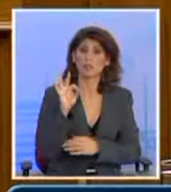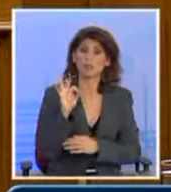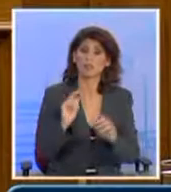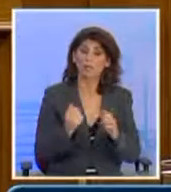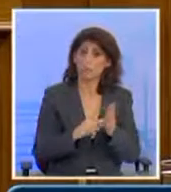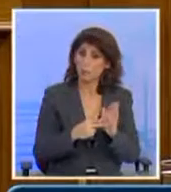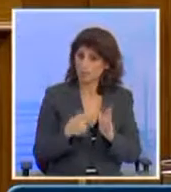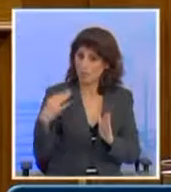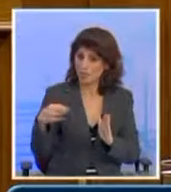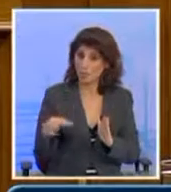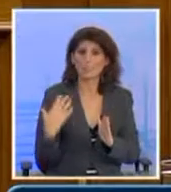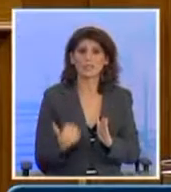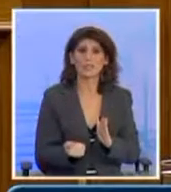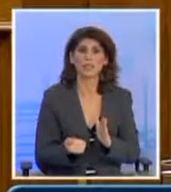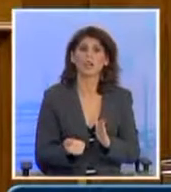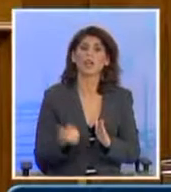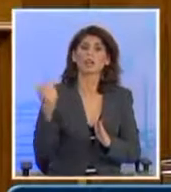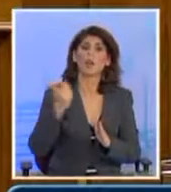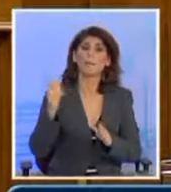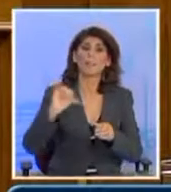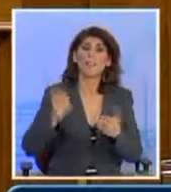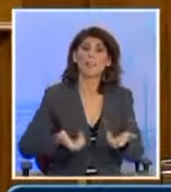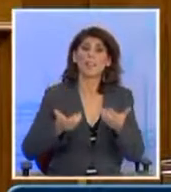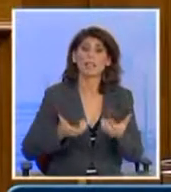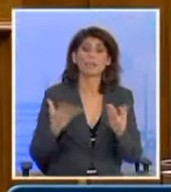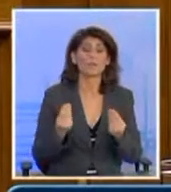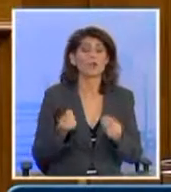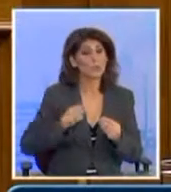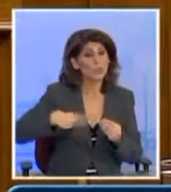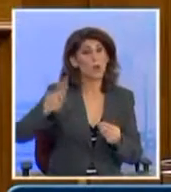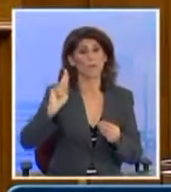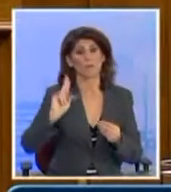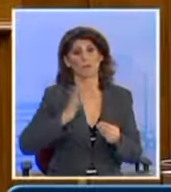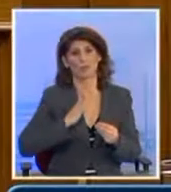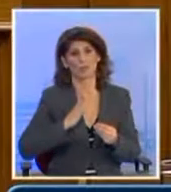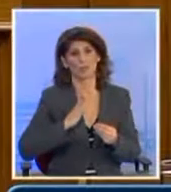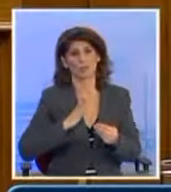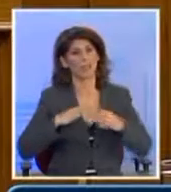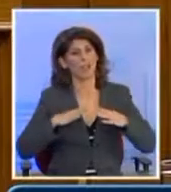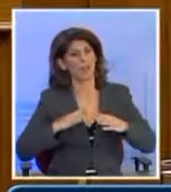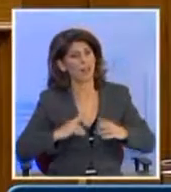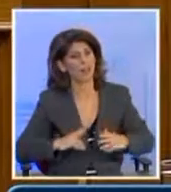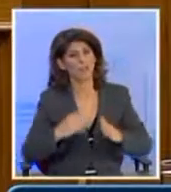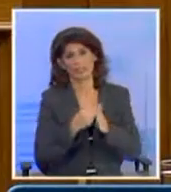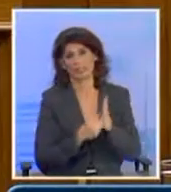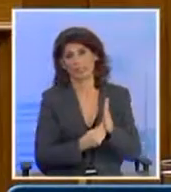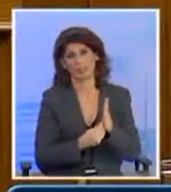οικονομικής αδυναμίας, καθώς και την επέκταση του επιδόματος θέρμανσης σε πολύ περισσότερους ωφελούμενους, χαλαρώνοντας τα